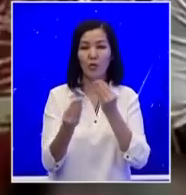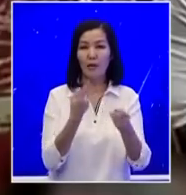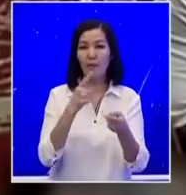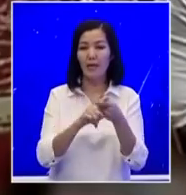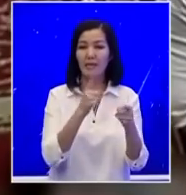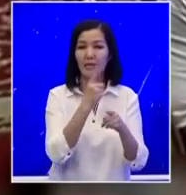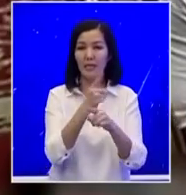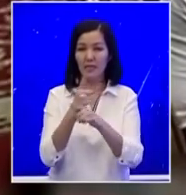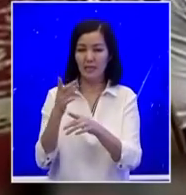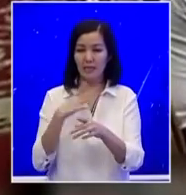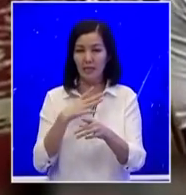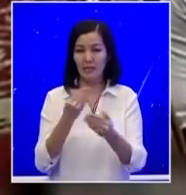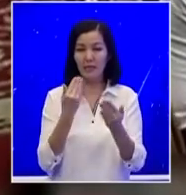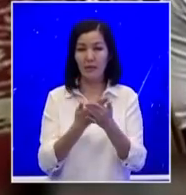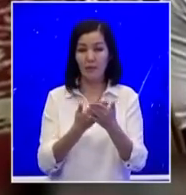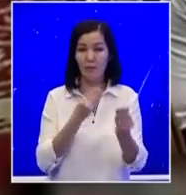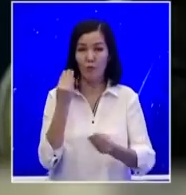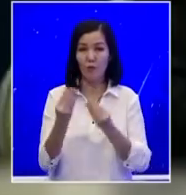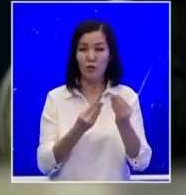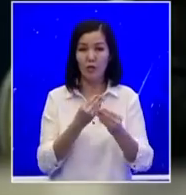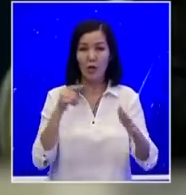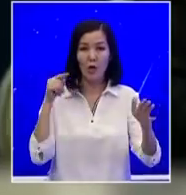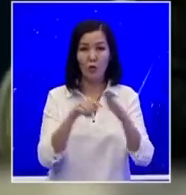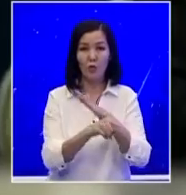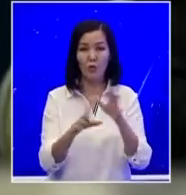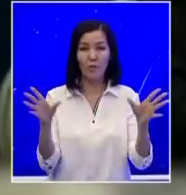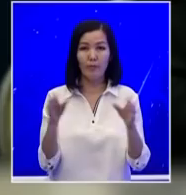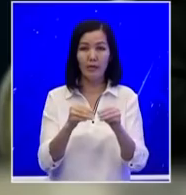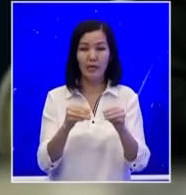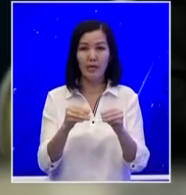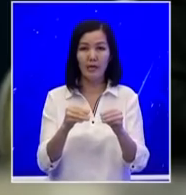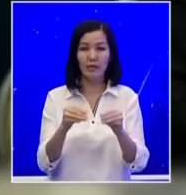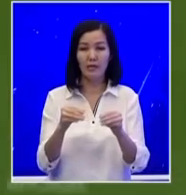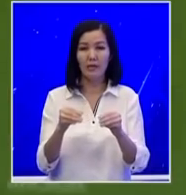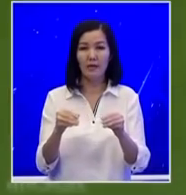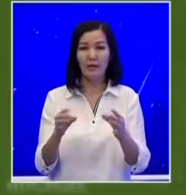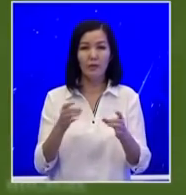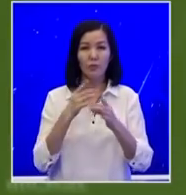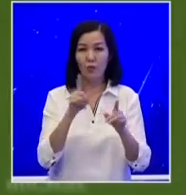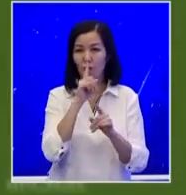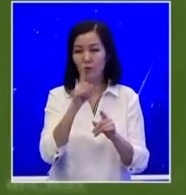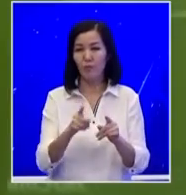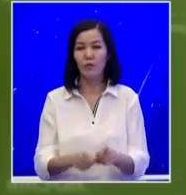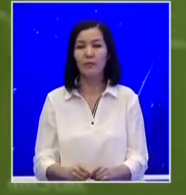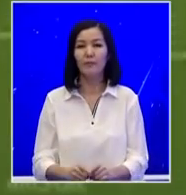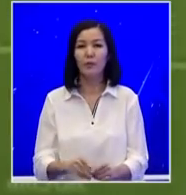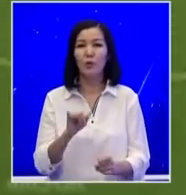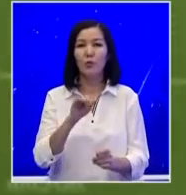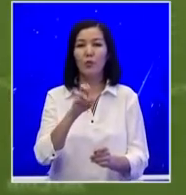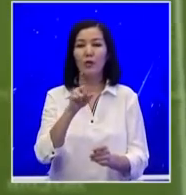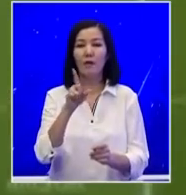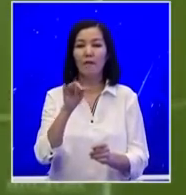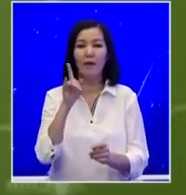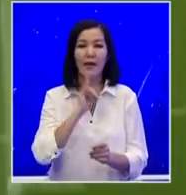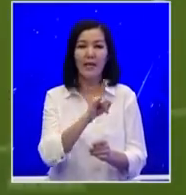тыйым салынады. Мәселен, ойыншылар соғылған голдарды бірге атап өтпейді. УЕФА атқарушы комитеті әйелдер